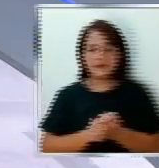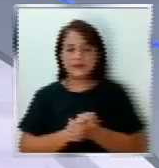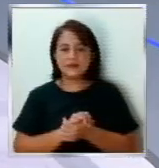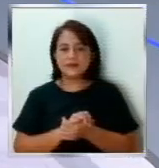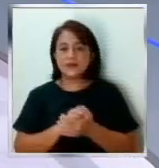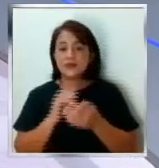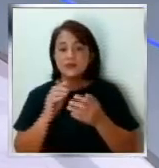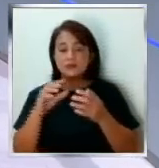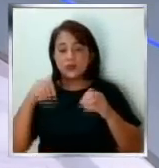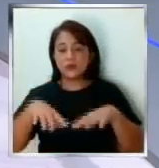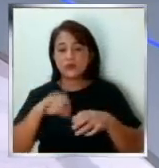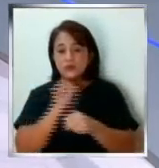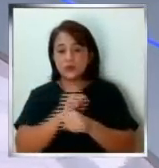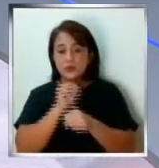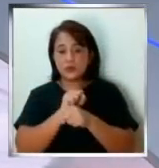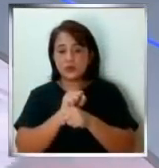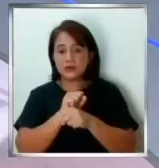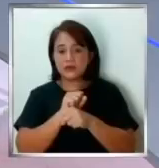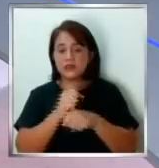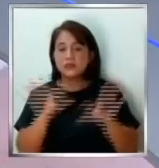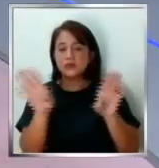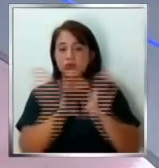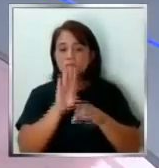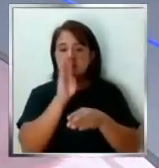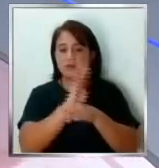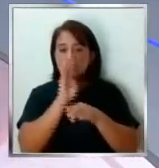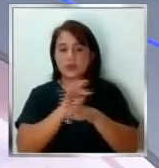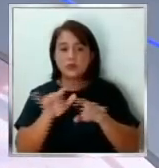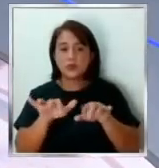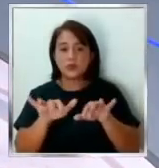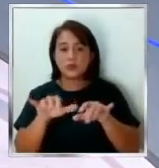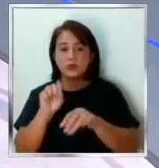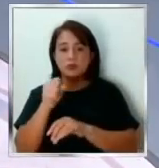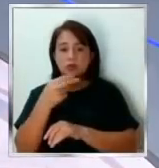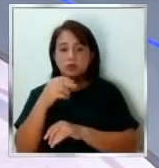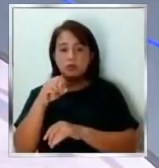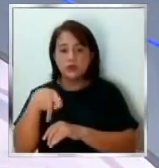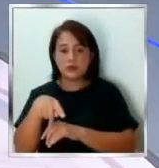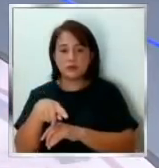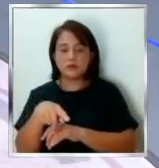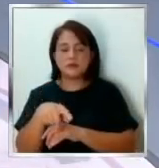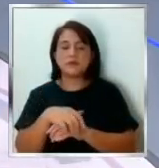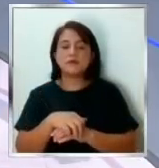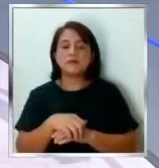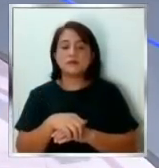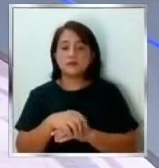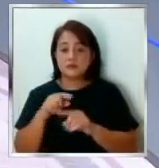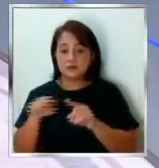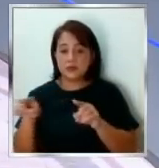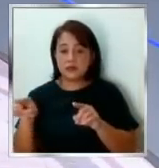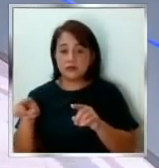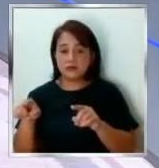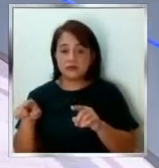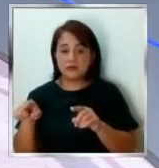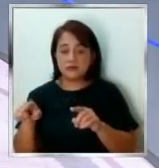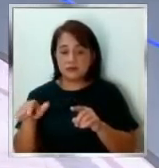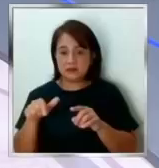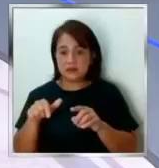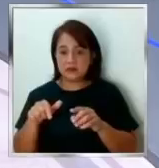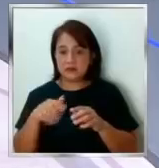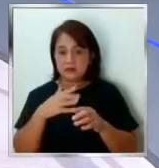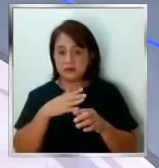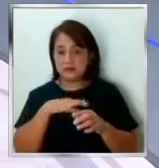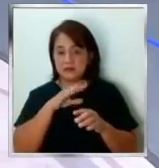trabaho, nagsara pa ang negosyong computer shop. Pero hindi nagpadaig sa pagsubok ang nakilala naming